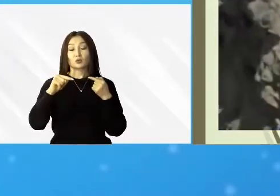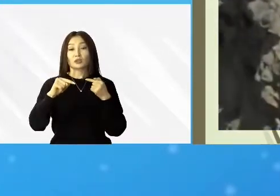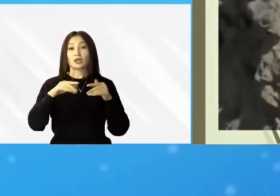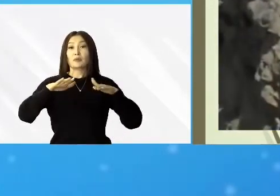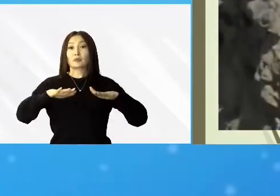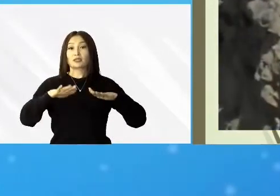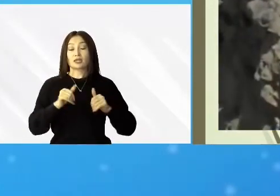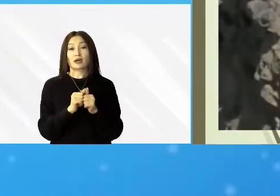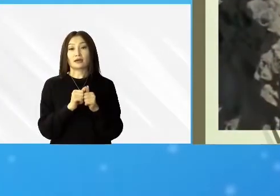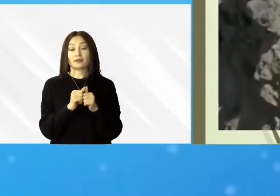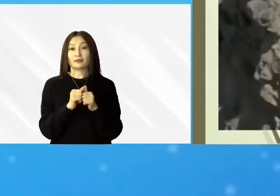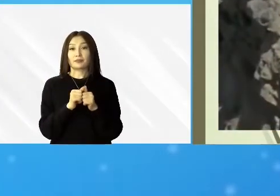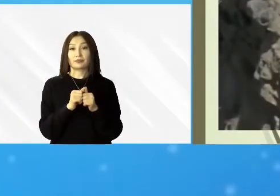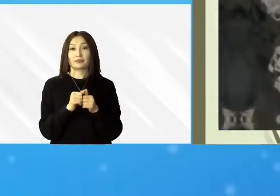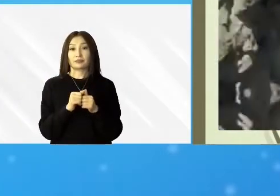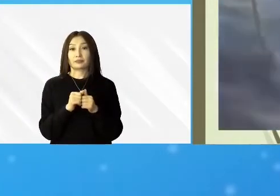местах естественного происхождения.